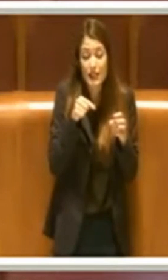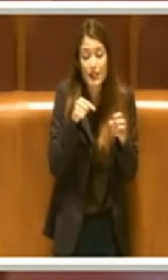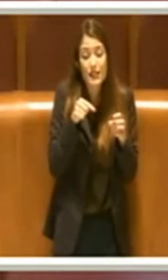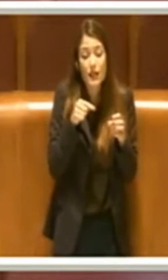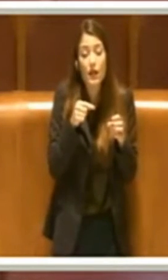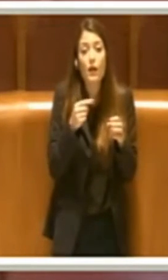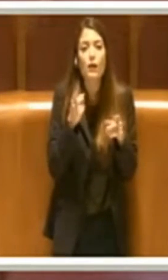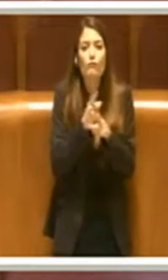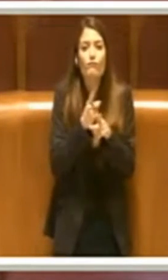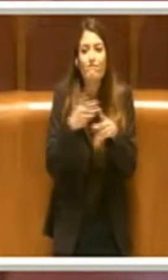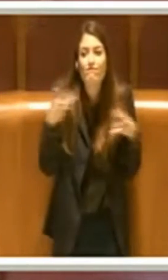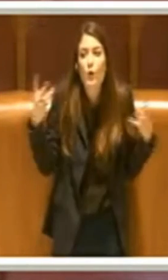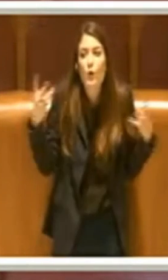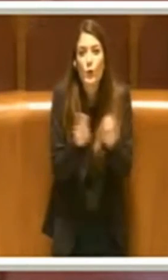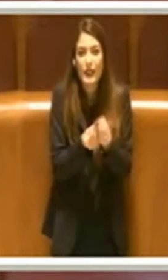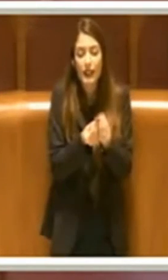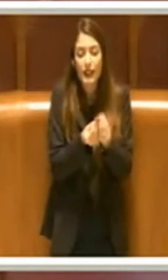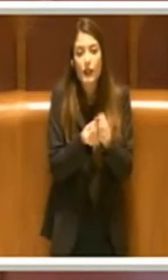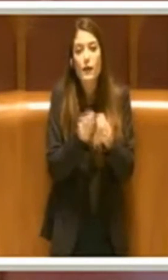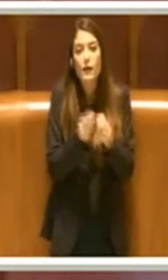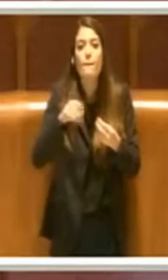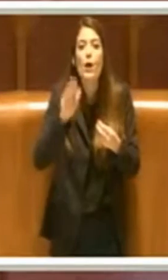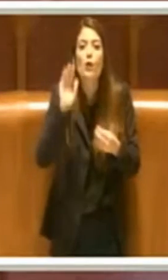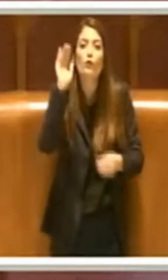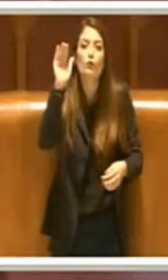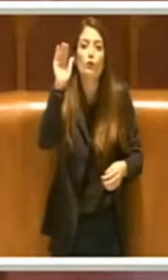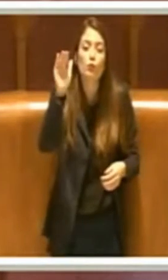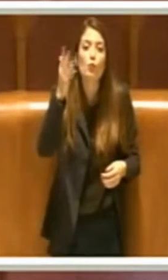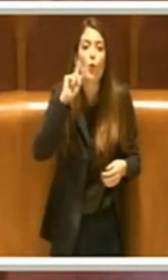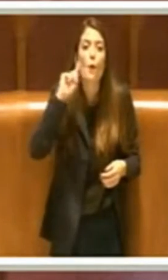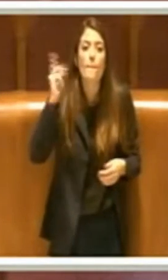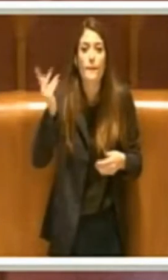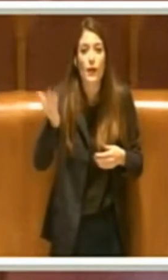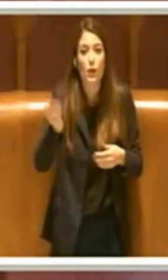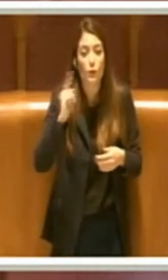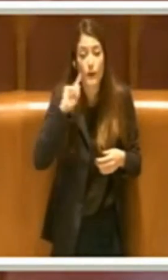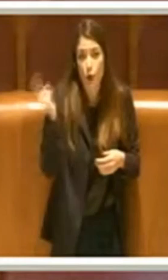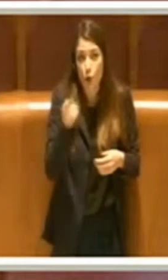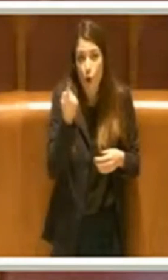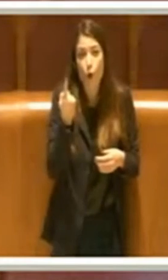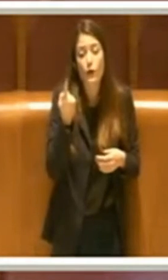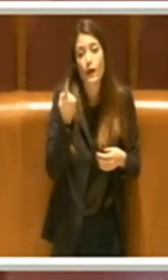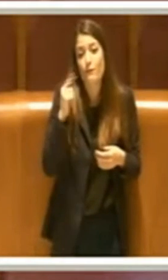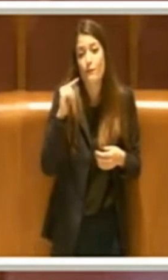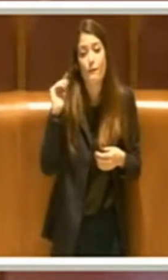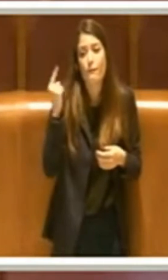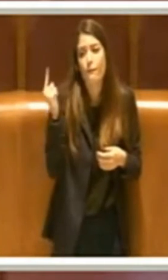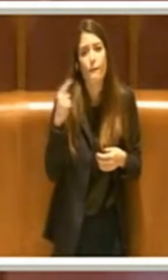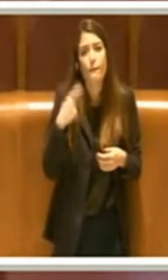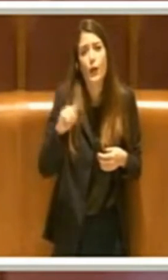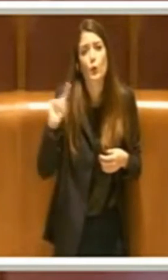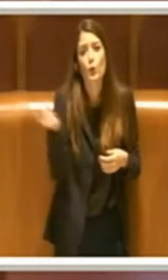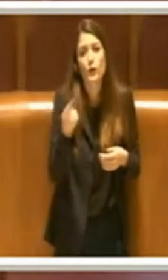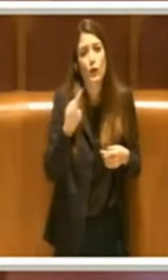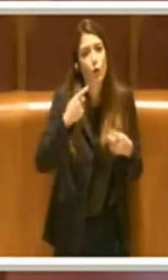uniti per un futuro migliore per tutti noi cittadini. Grazie.